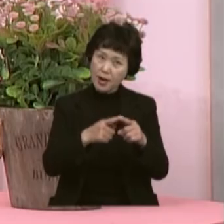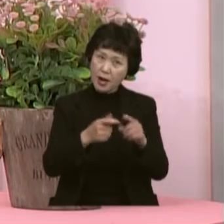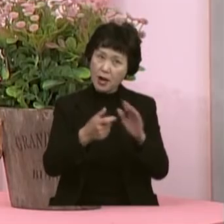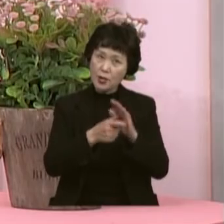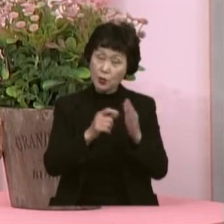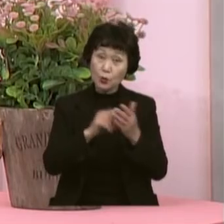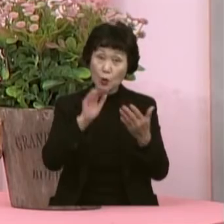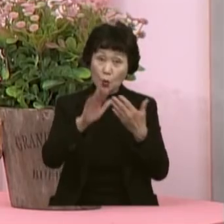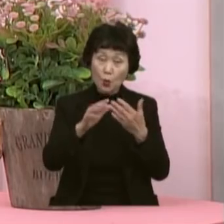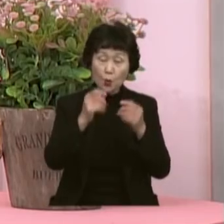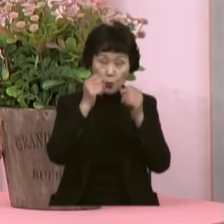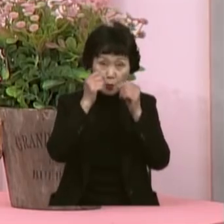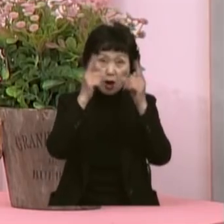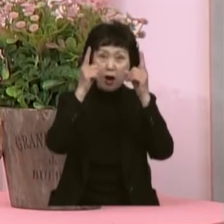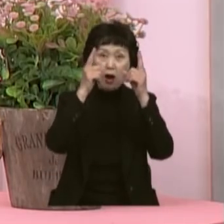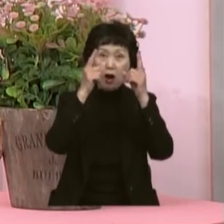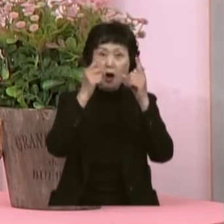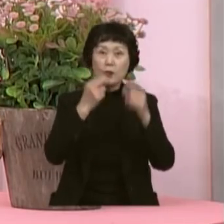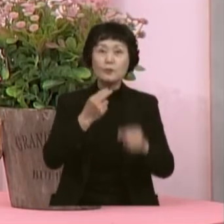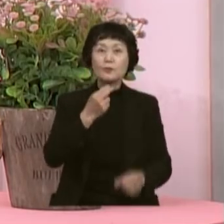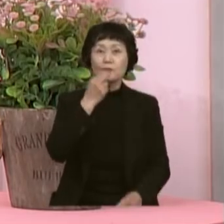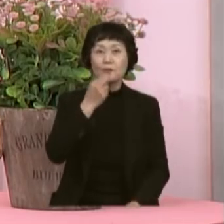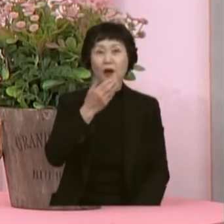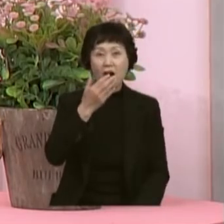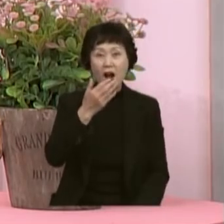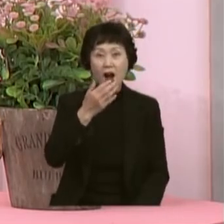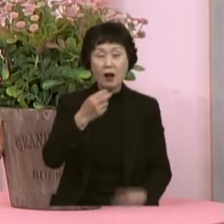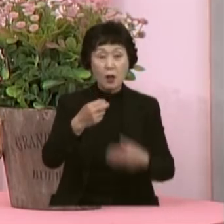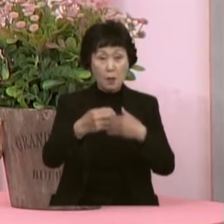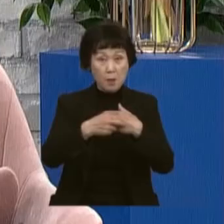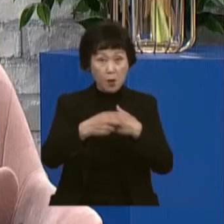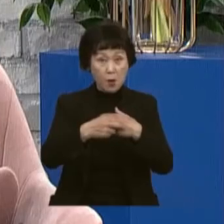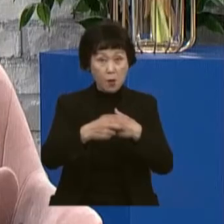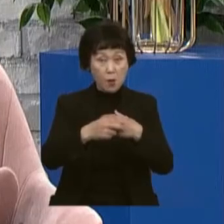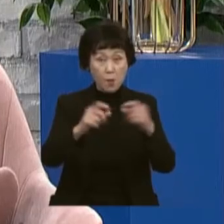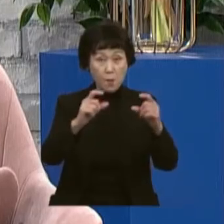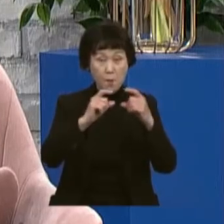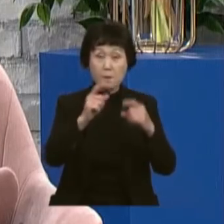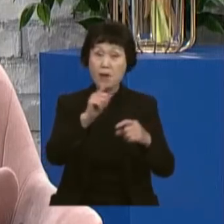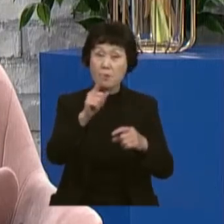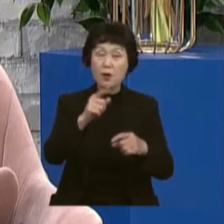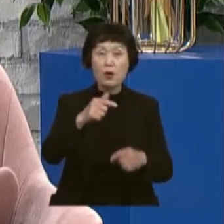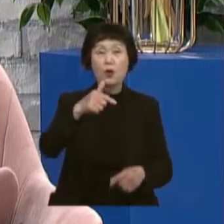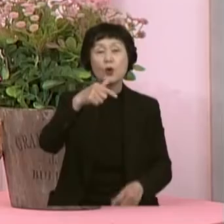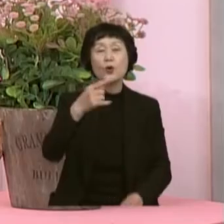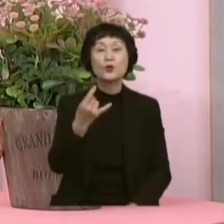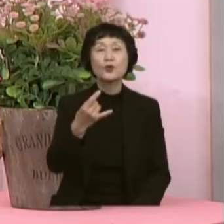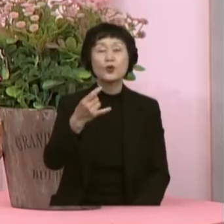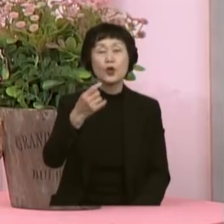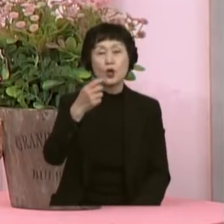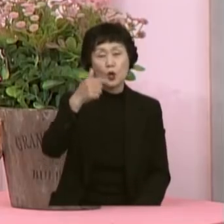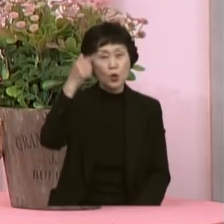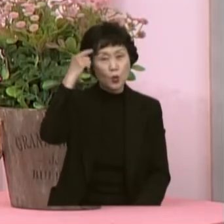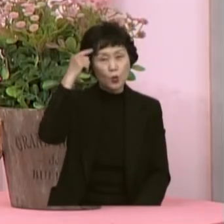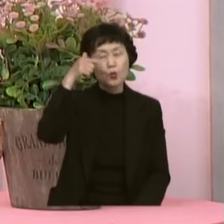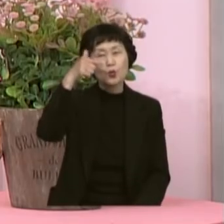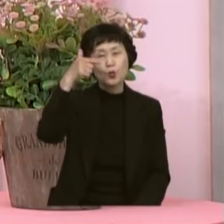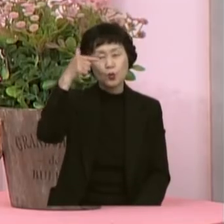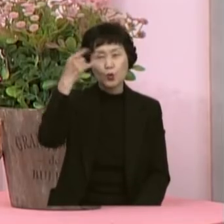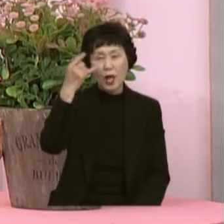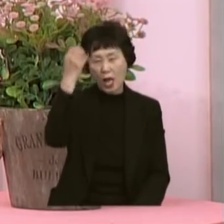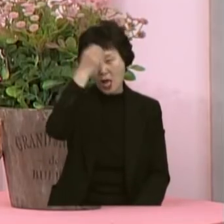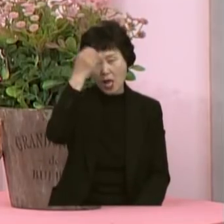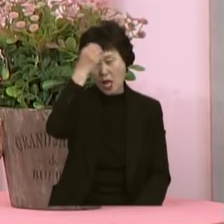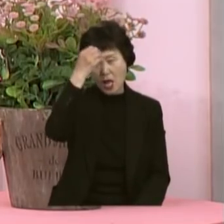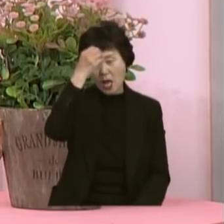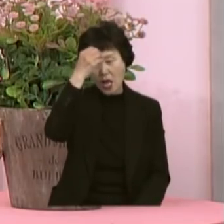눈이 떠졌고 숨이 돌아왔는데 병원에서 뇌졸중이라는 거예요. 뇌졸중. 근데 그 원인은 아무도 모른다는 거예요. 미국에 워낙